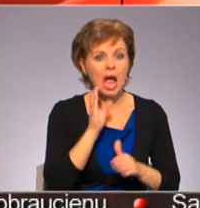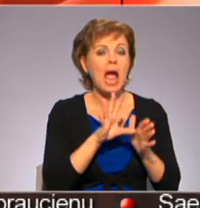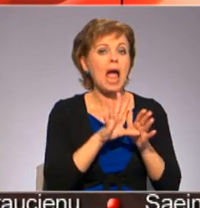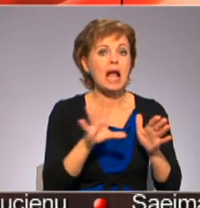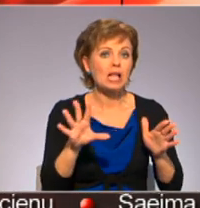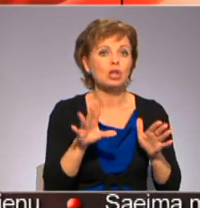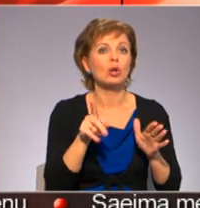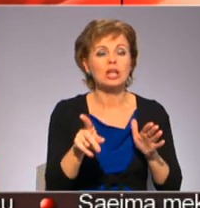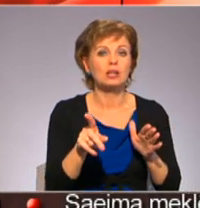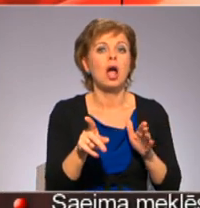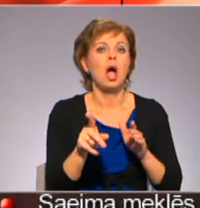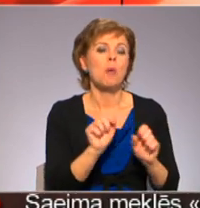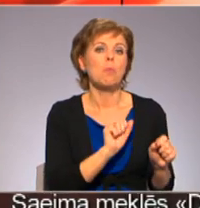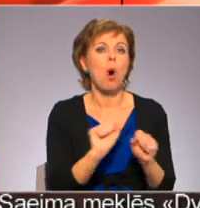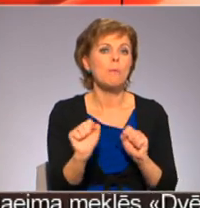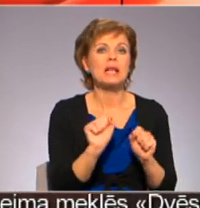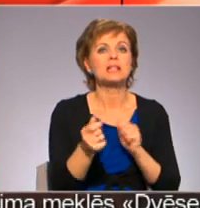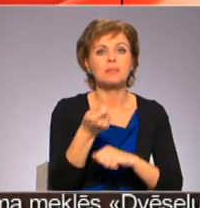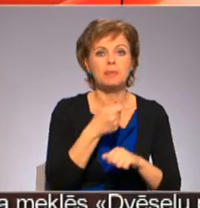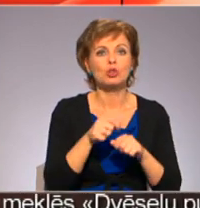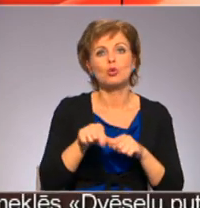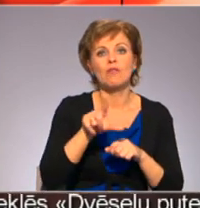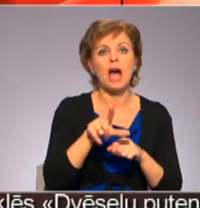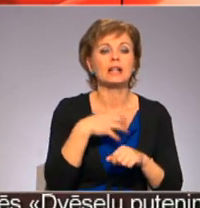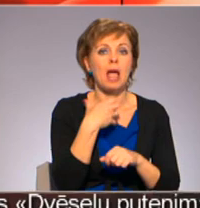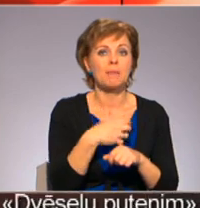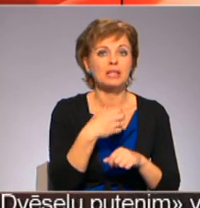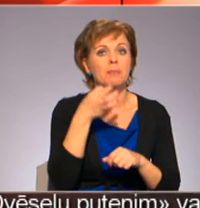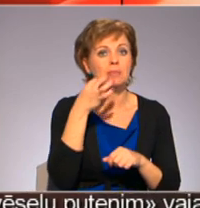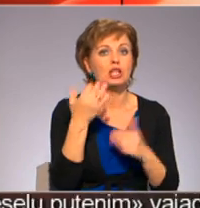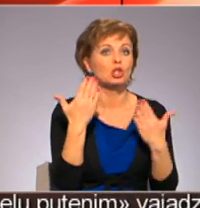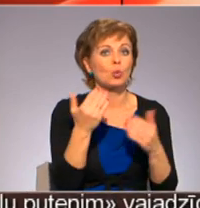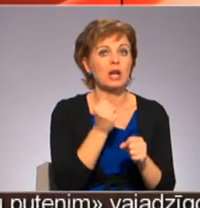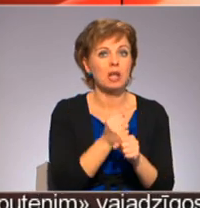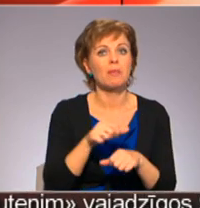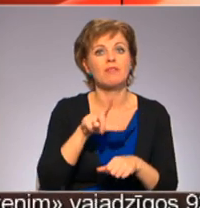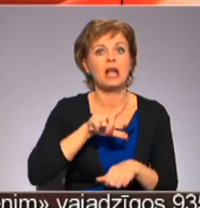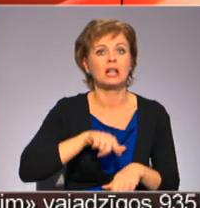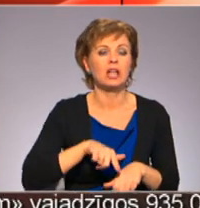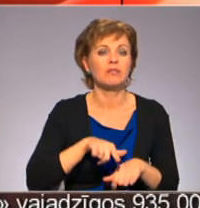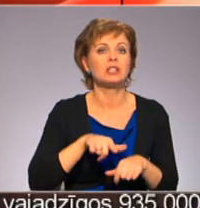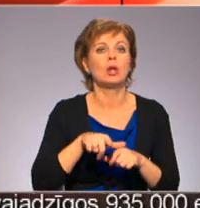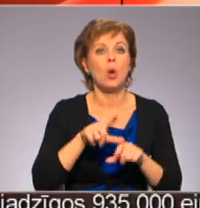nepieciešams precīzs roku darbs, jo vairāk Latvijas uzņēmums spējas konkurēt Āzijas fabrikas, stāsta Kurzemes televīzija.